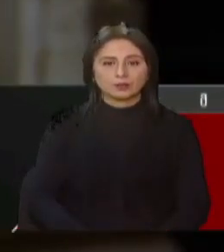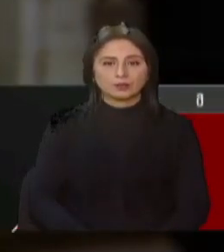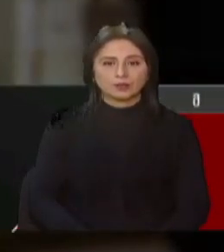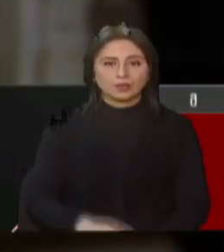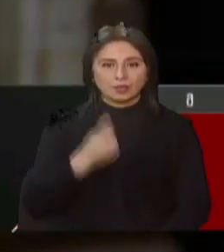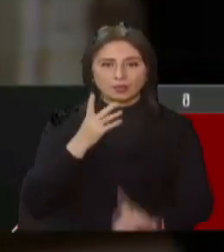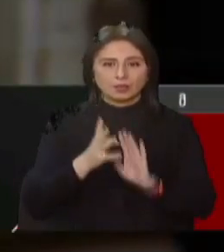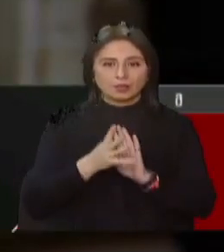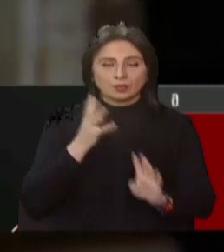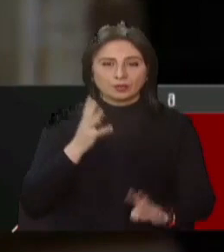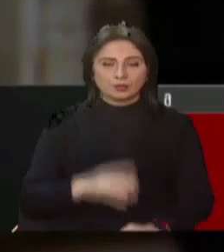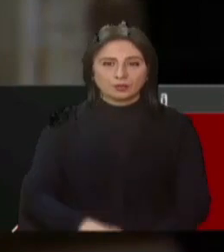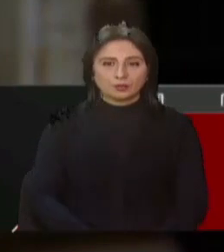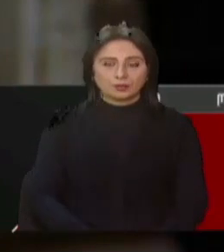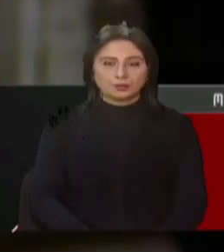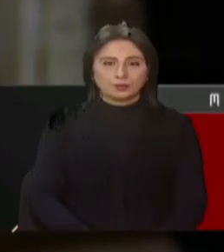uirascovlisa,